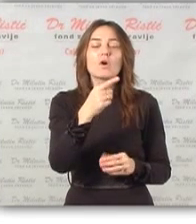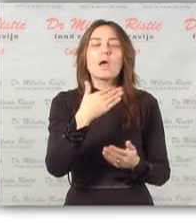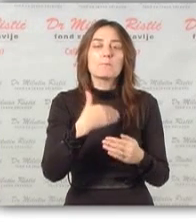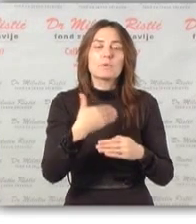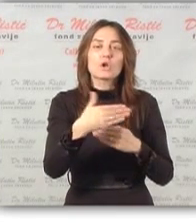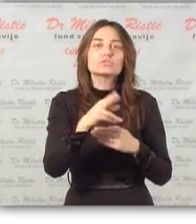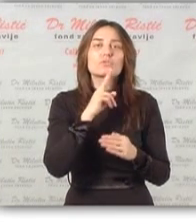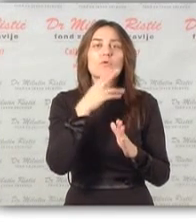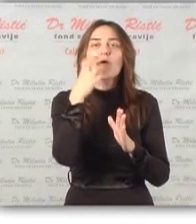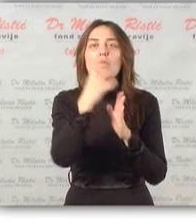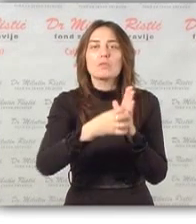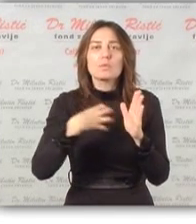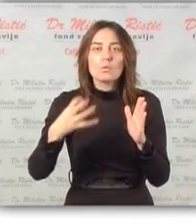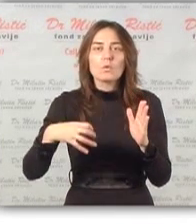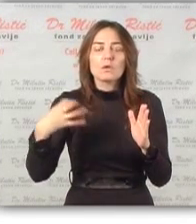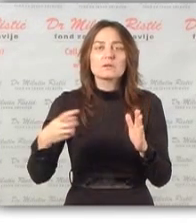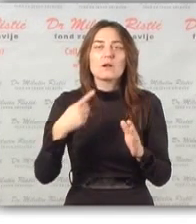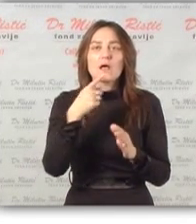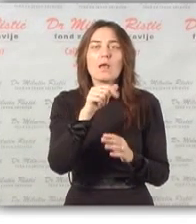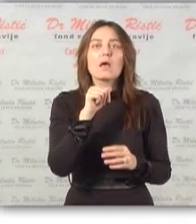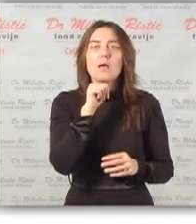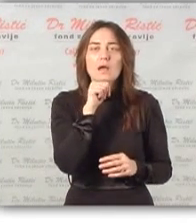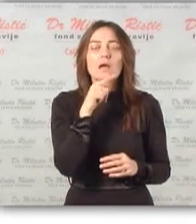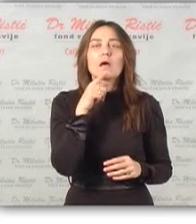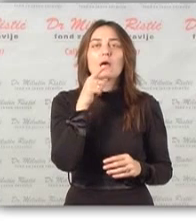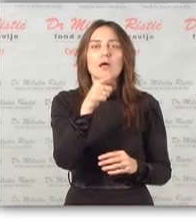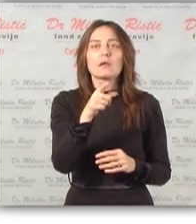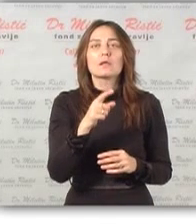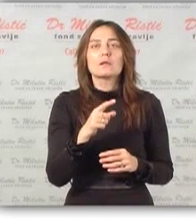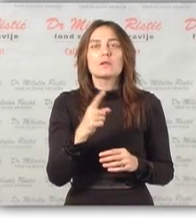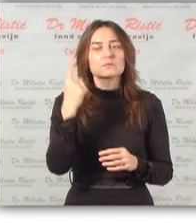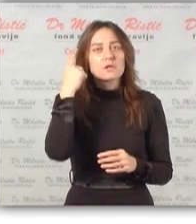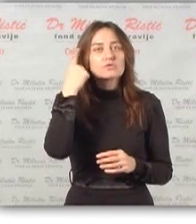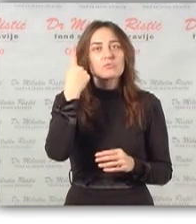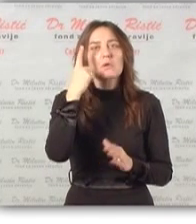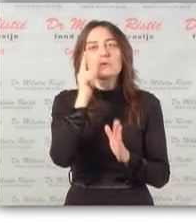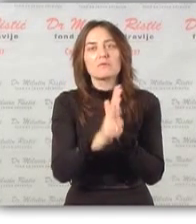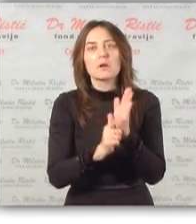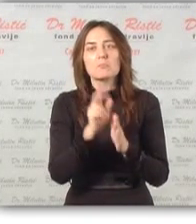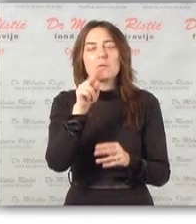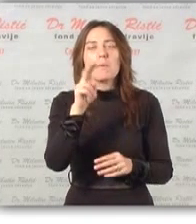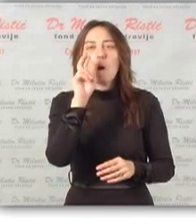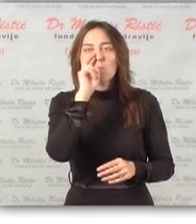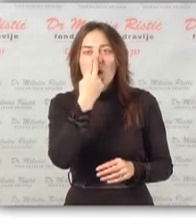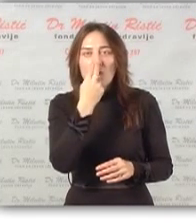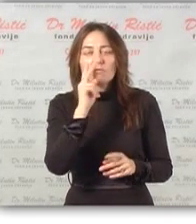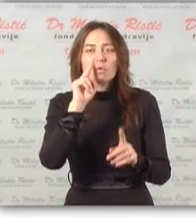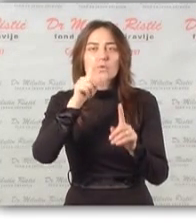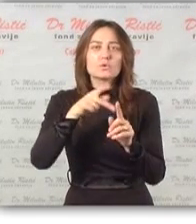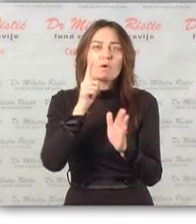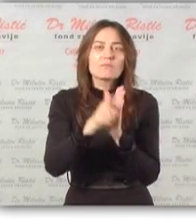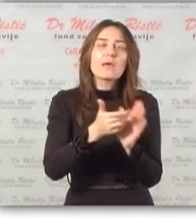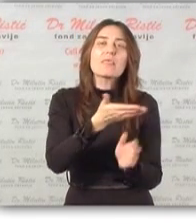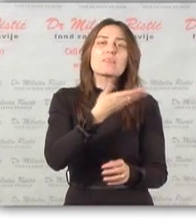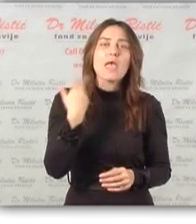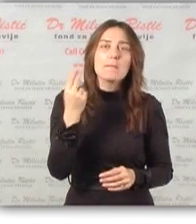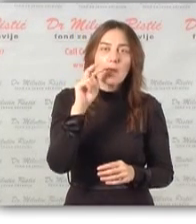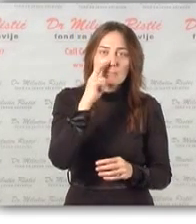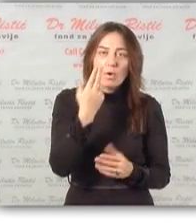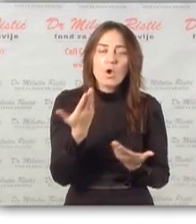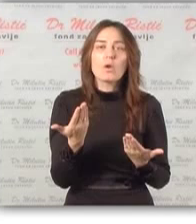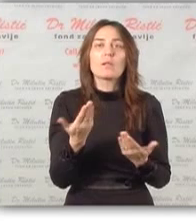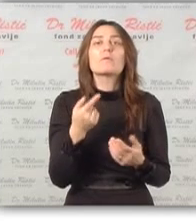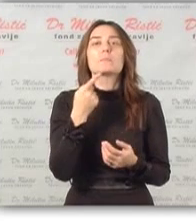Ovo je proces koji je dugotrajan i teče oblika sinusoide, znači u jednom periodu imamo bolove, u drugom periodu